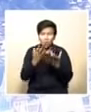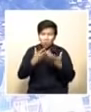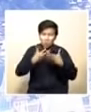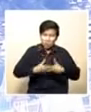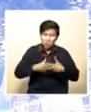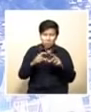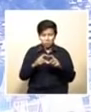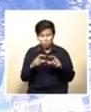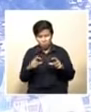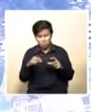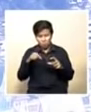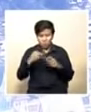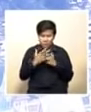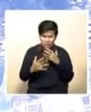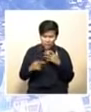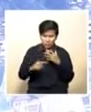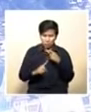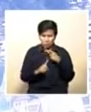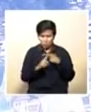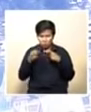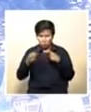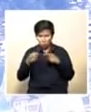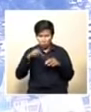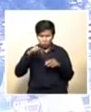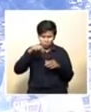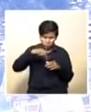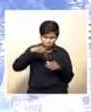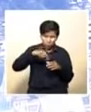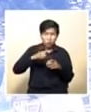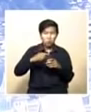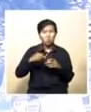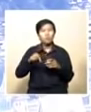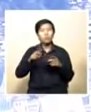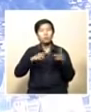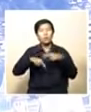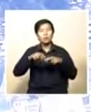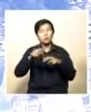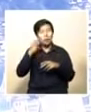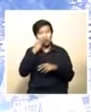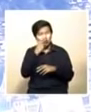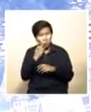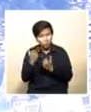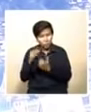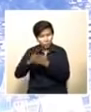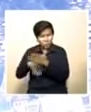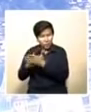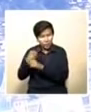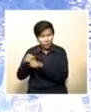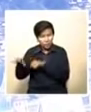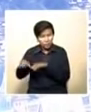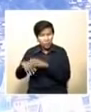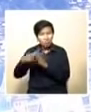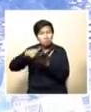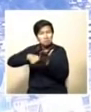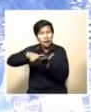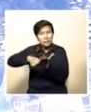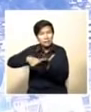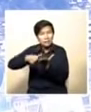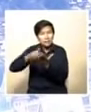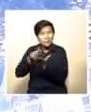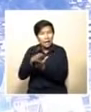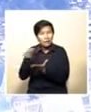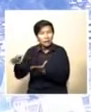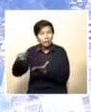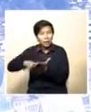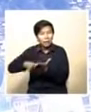มันติดภาษีศุลกากรวันนี้หน้ากากไม่ติดแล้วอย่างอื่นยังติดอยู่แต่กำลังจะยกเลิกหรือปล